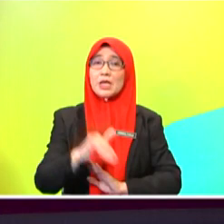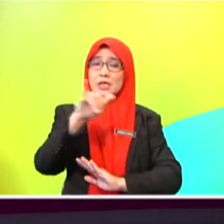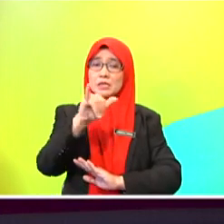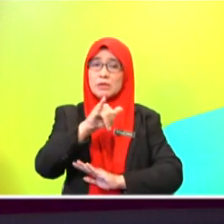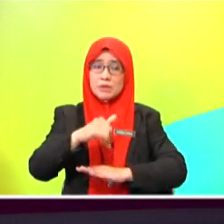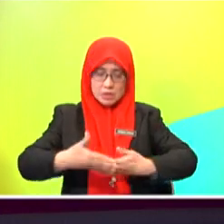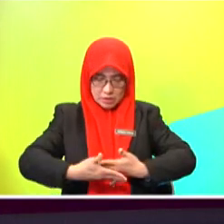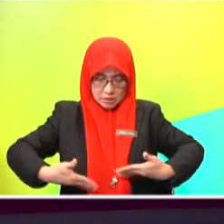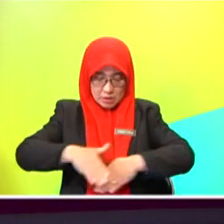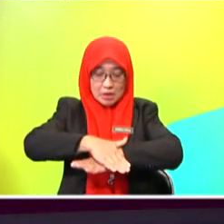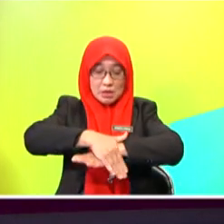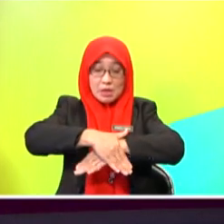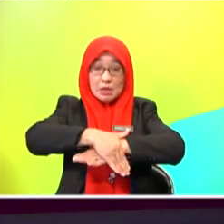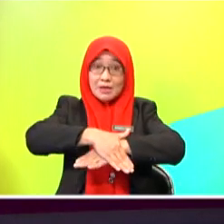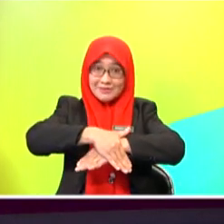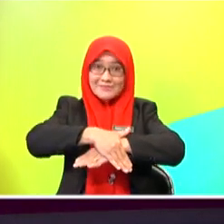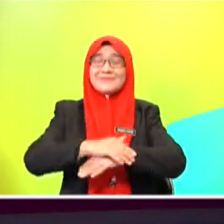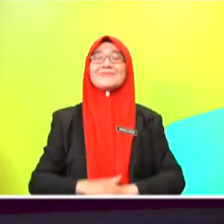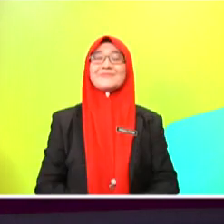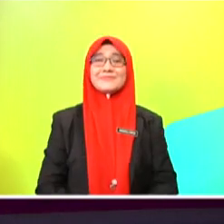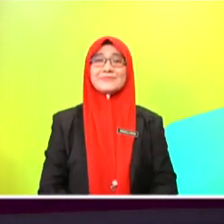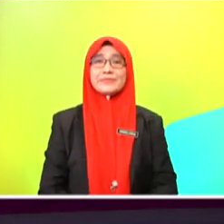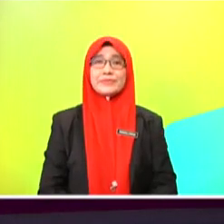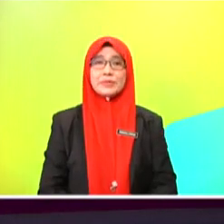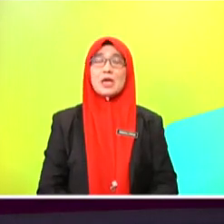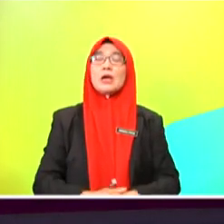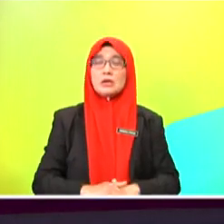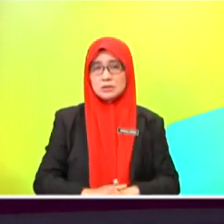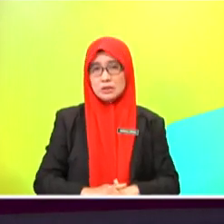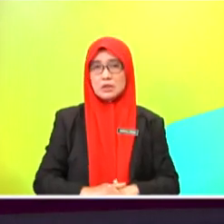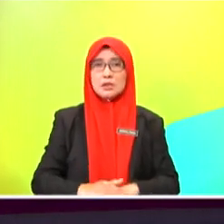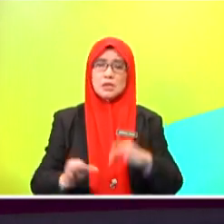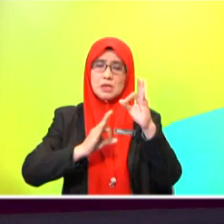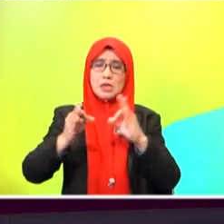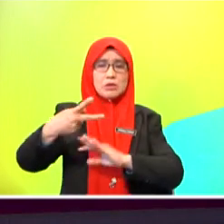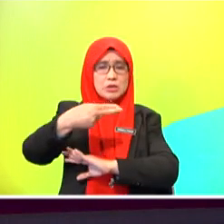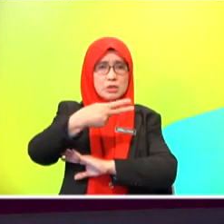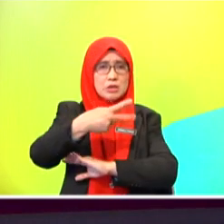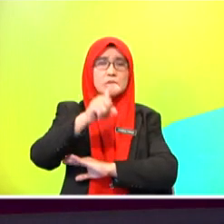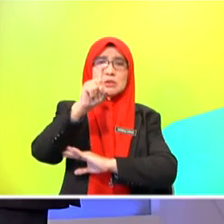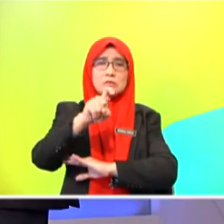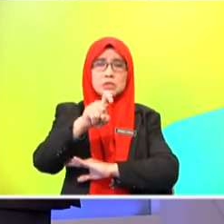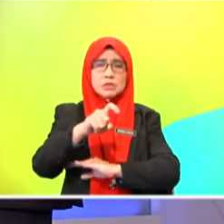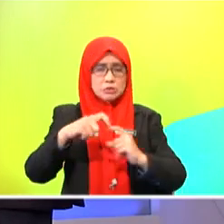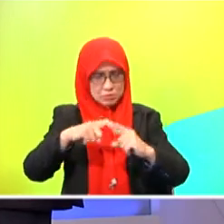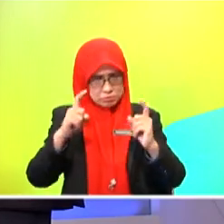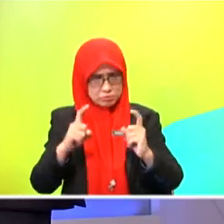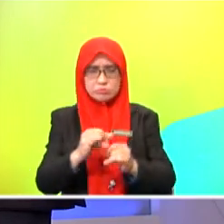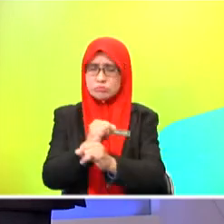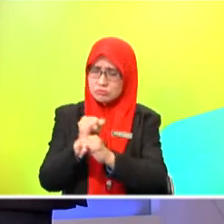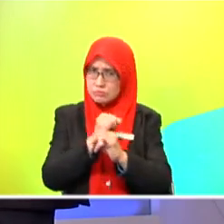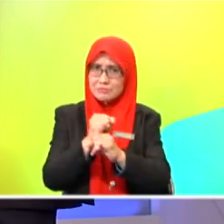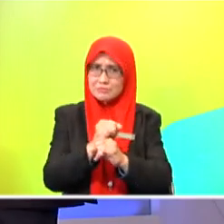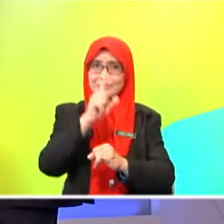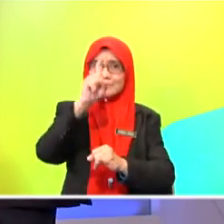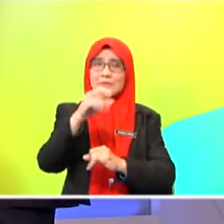sesi menggunting ni, pastikan di bawah pengawasan ibu bapa juga ya cikgu. Ya, betul. Berhati-hati, jangan gunting sendiri, mesti ibu